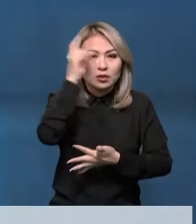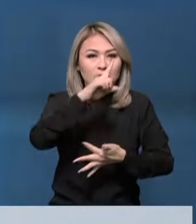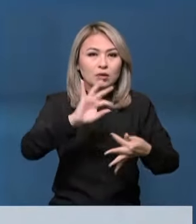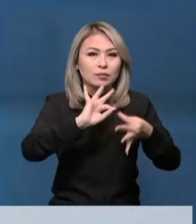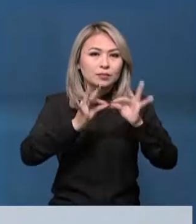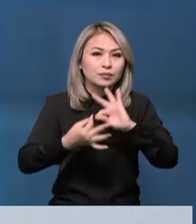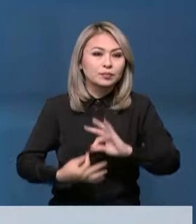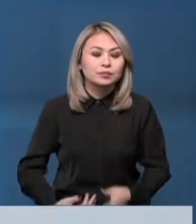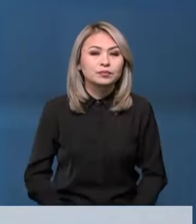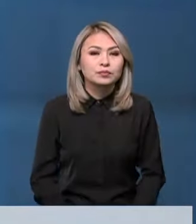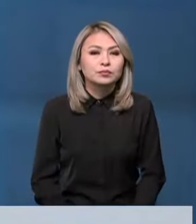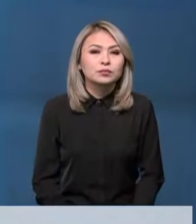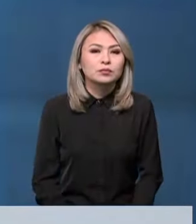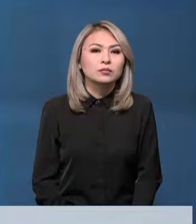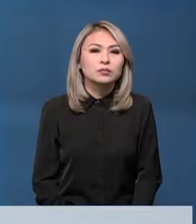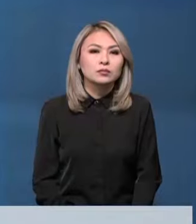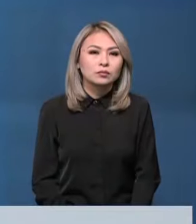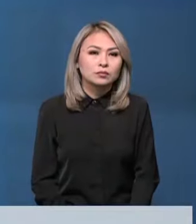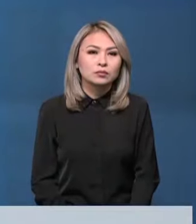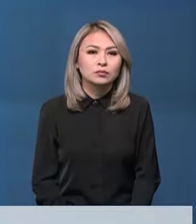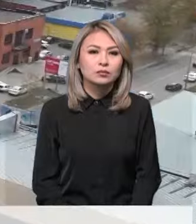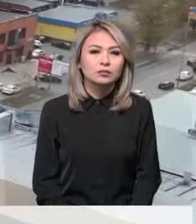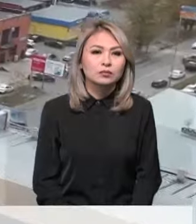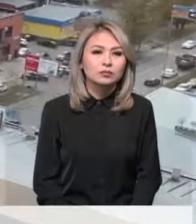тапты. Тақырыпты Рүстем Қайратұлы жалғастырады.